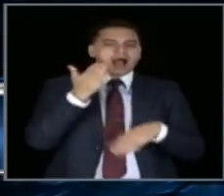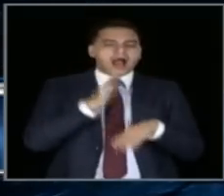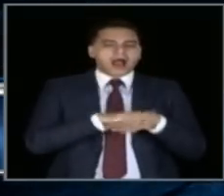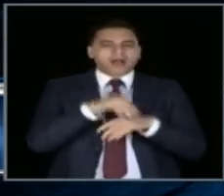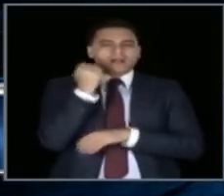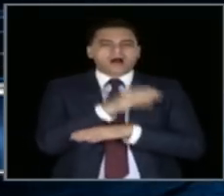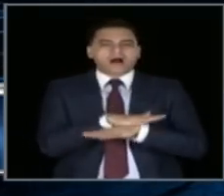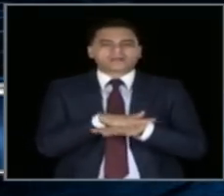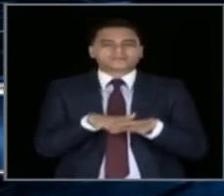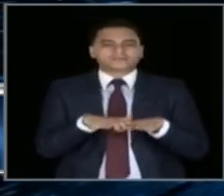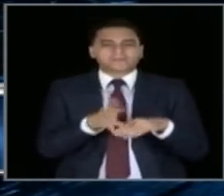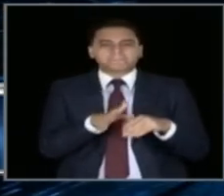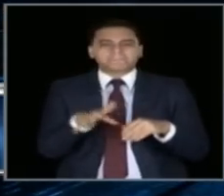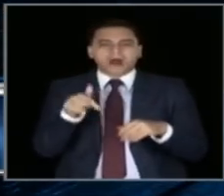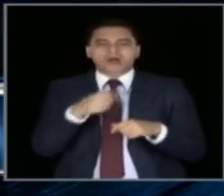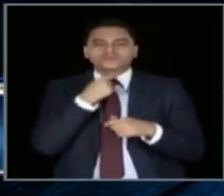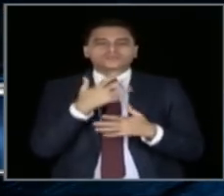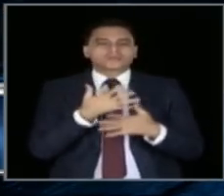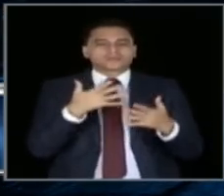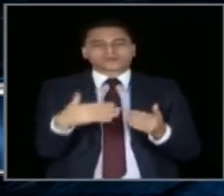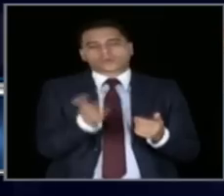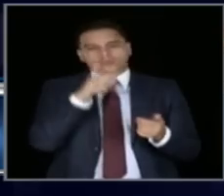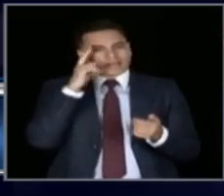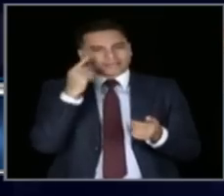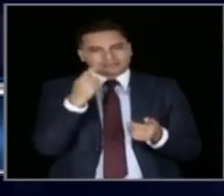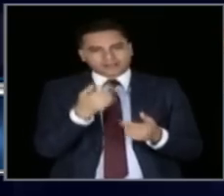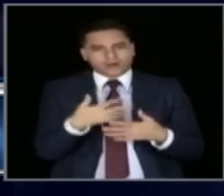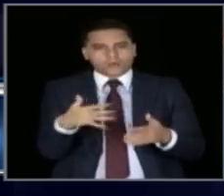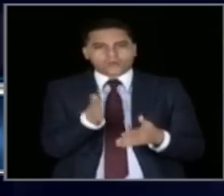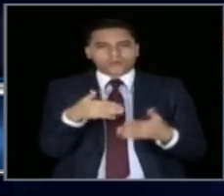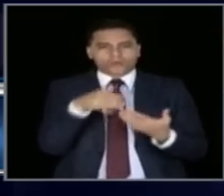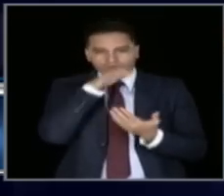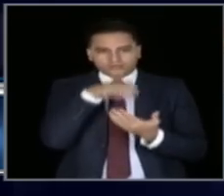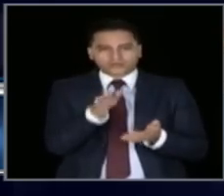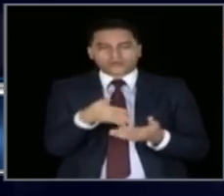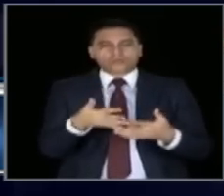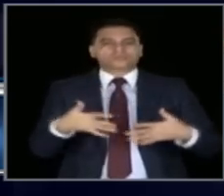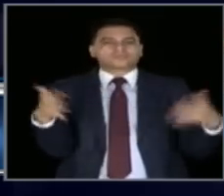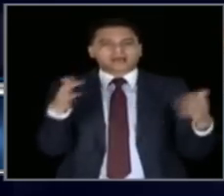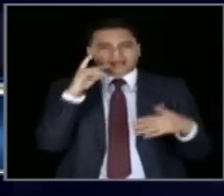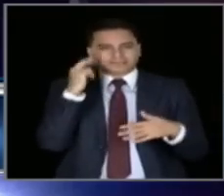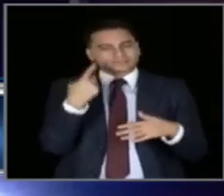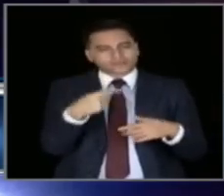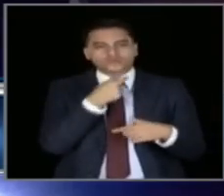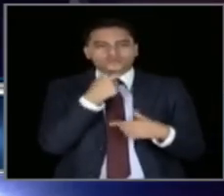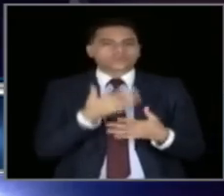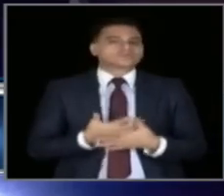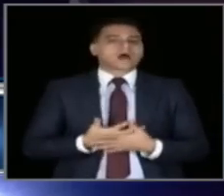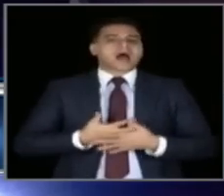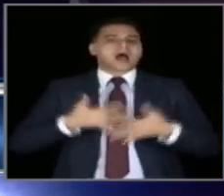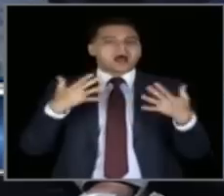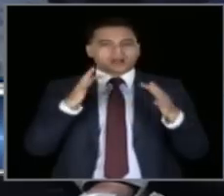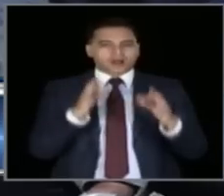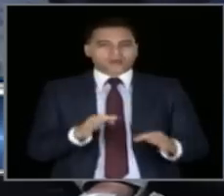كائن بحري. الحوت الأزرق. الحوت. الحوت. أحمد أبو حسين الهدف الذهبي.